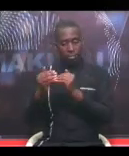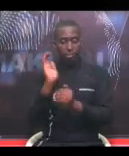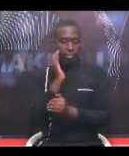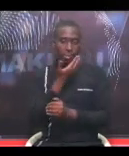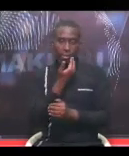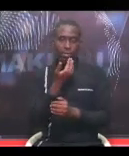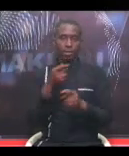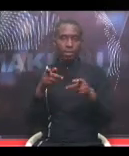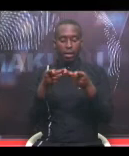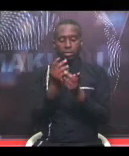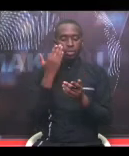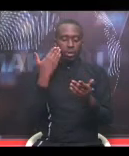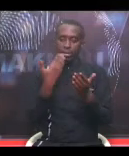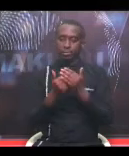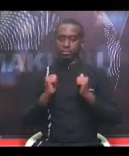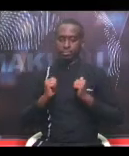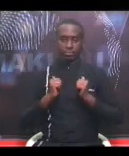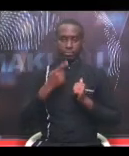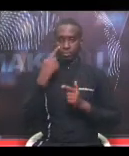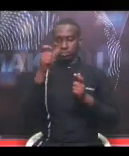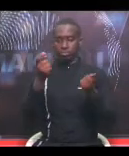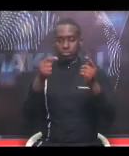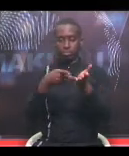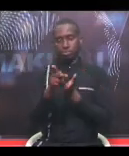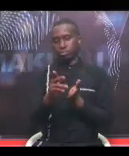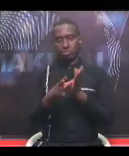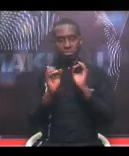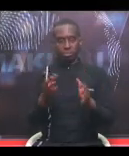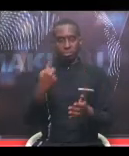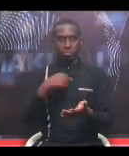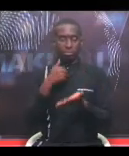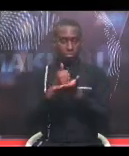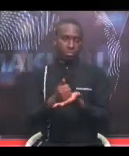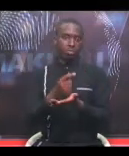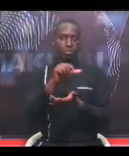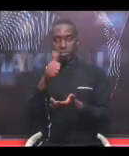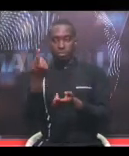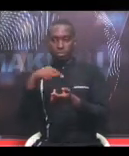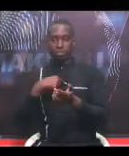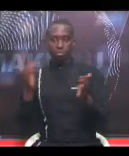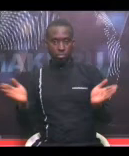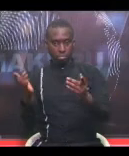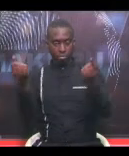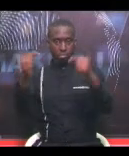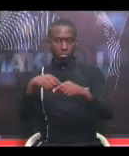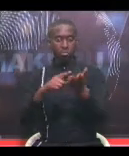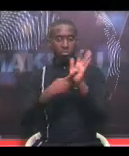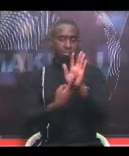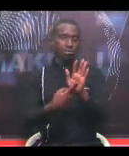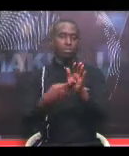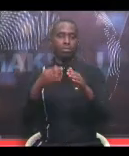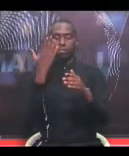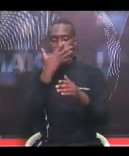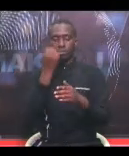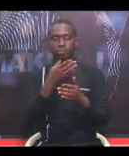habereye ubukerarugendo. Baramutse babonye n'umuntu waza kuhagura nta kibazo, ndetse natwe mu bashoramari tugenda dukangurira niyo twerekana ibyiza bitatse akarere, natwe